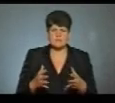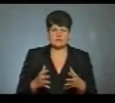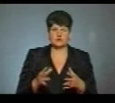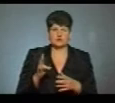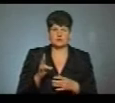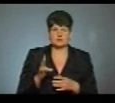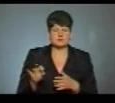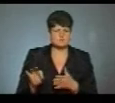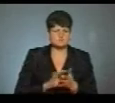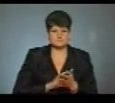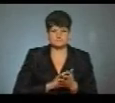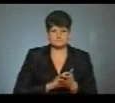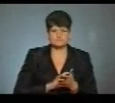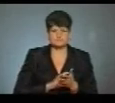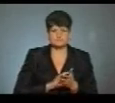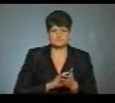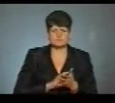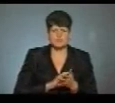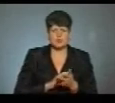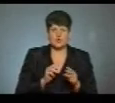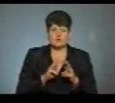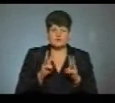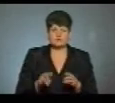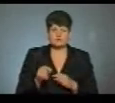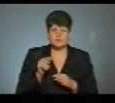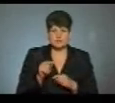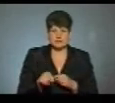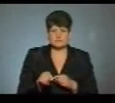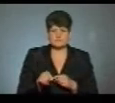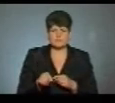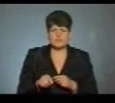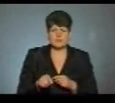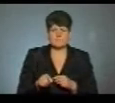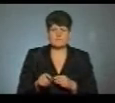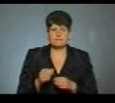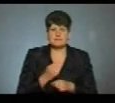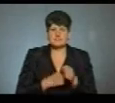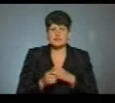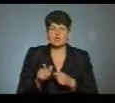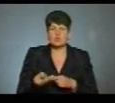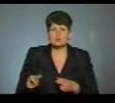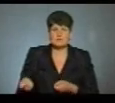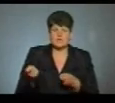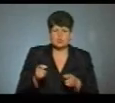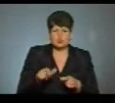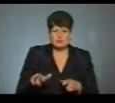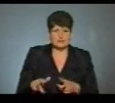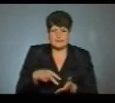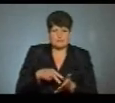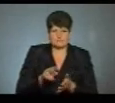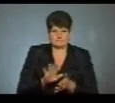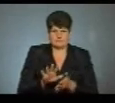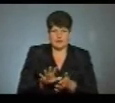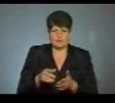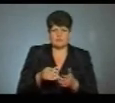нон-стоп, скажімо, освячувати ті паски, які люди принесуть, щоб люди максимально не затримувалися